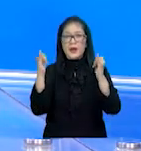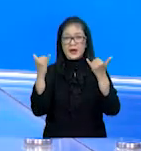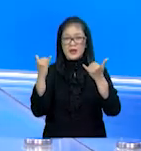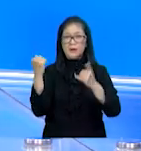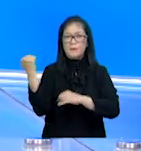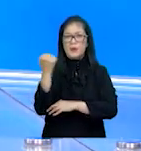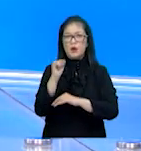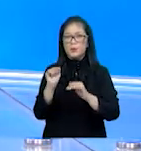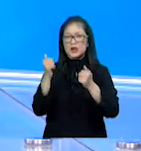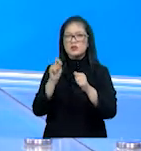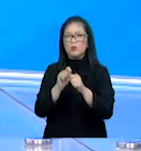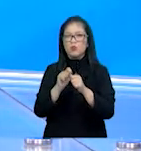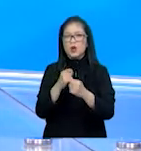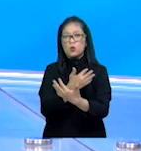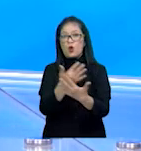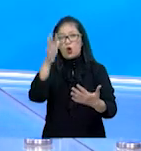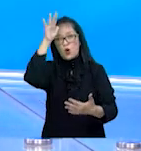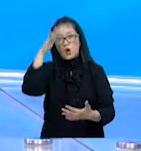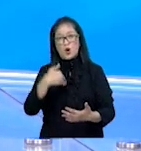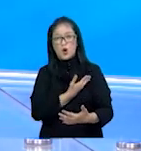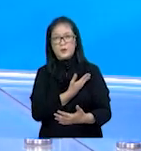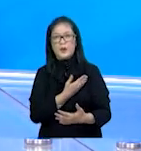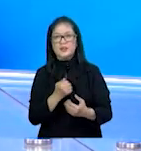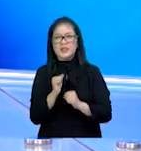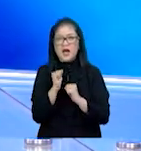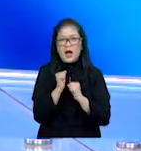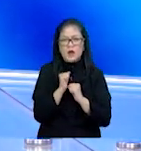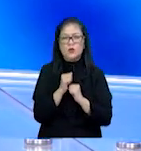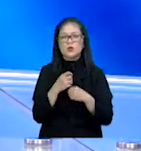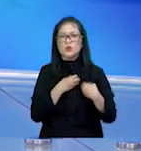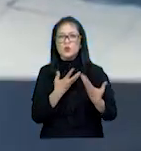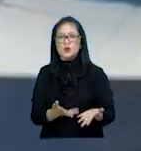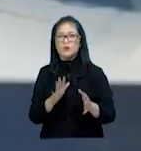berhasil menakut-nakuti korban hingga menyerahkan uang puluhan juta rupiah.